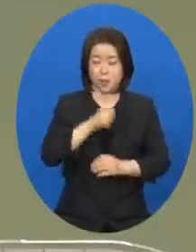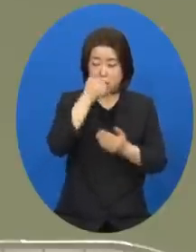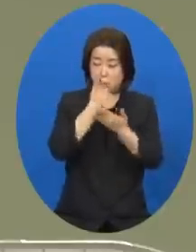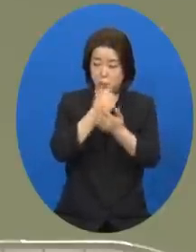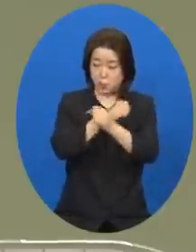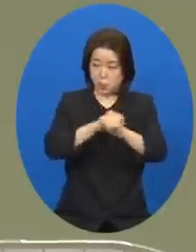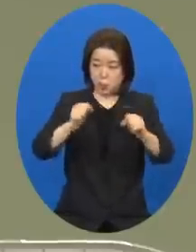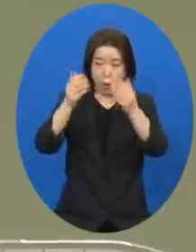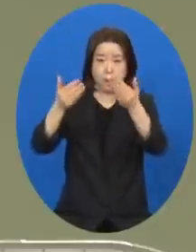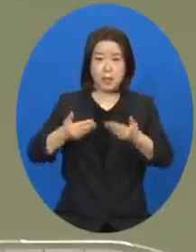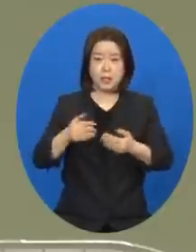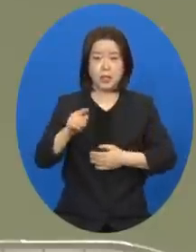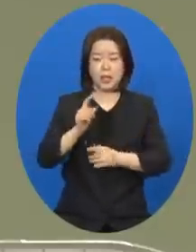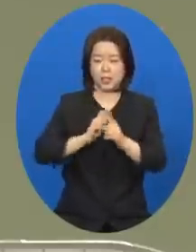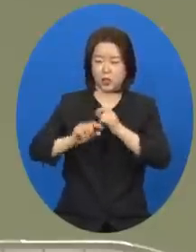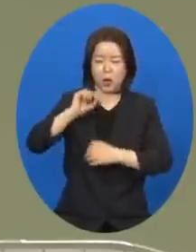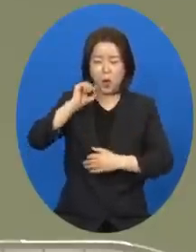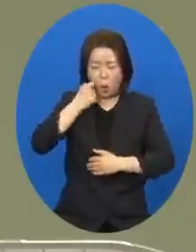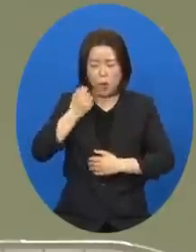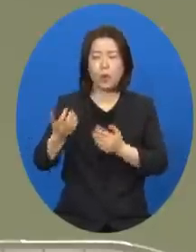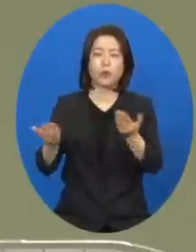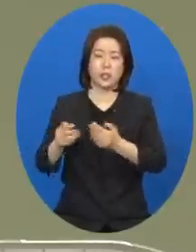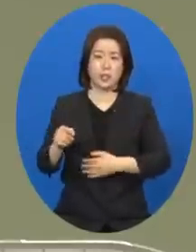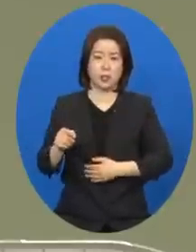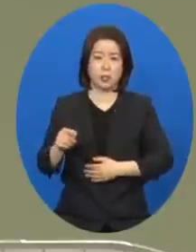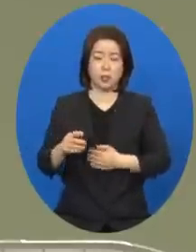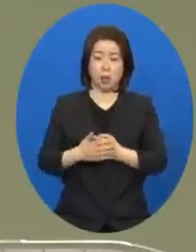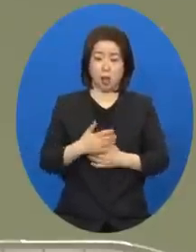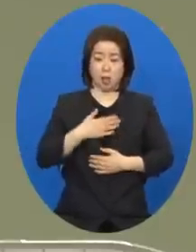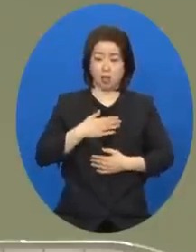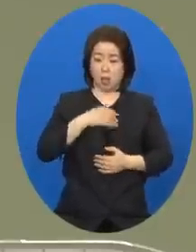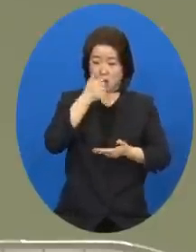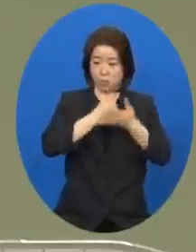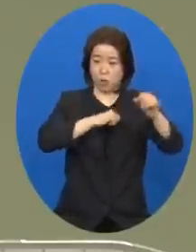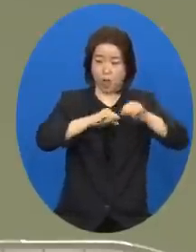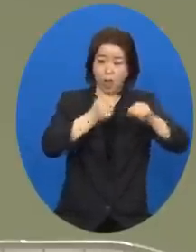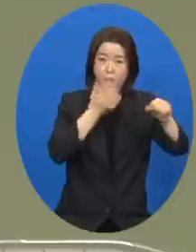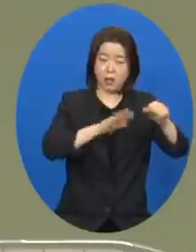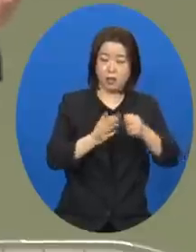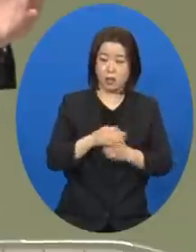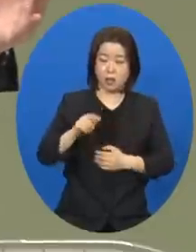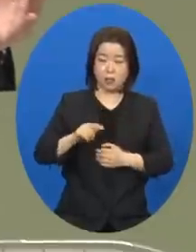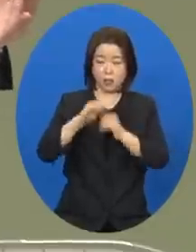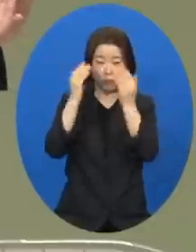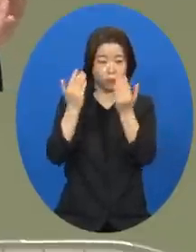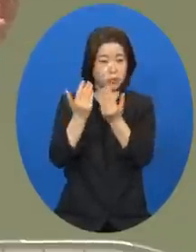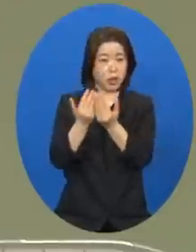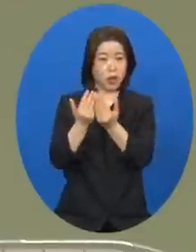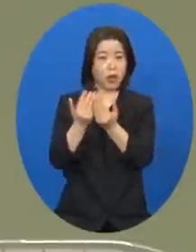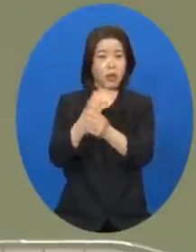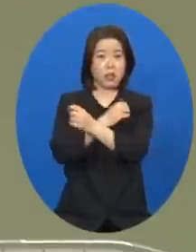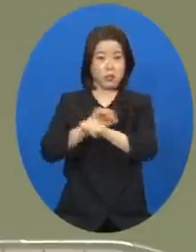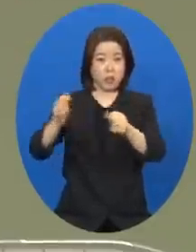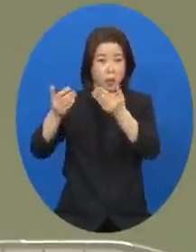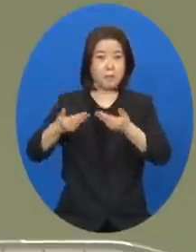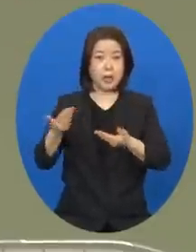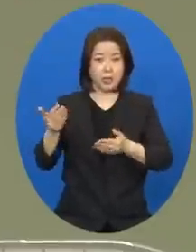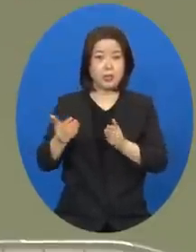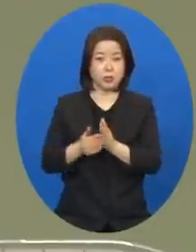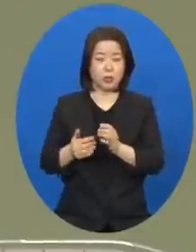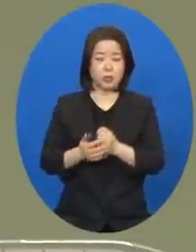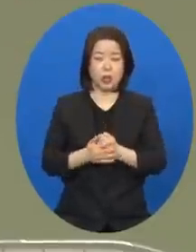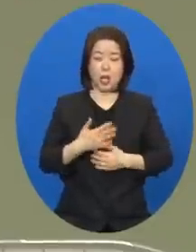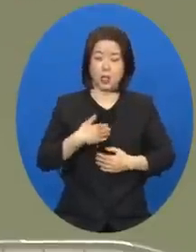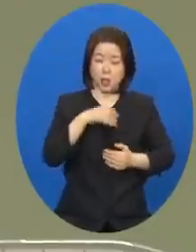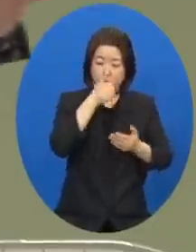속죄함을 받는 게 훨씬 어려운 일이에요. 죄를 내가 지었는데 그 죄를 다 사함받았어요. 내가 죄를 지었는데